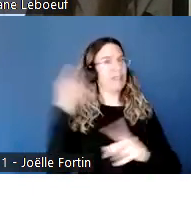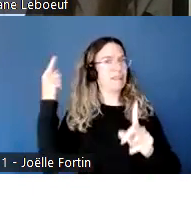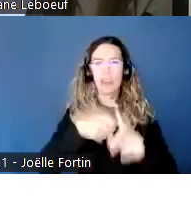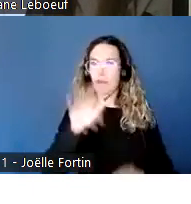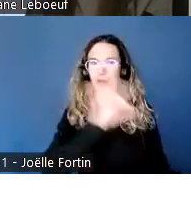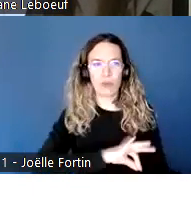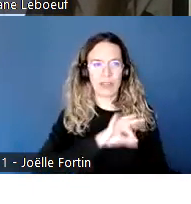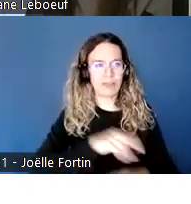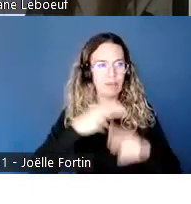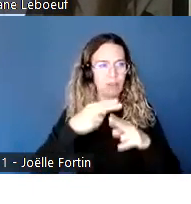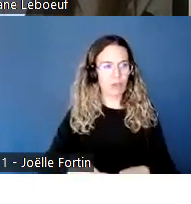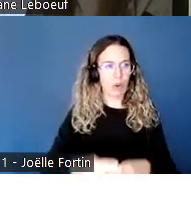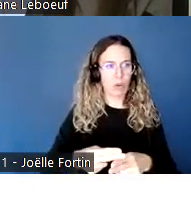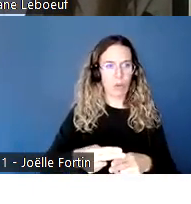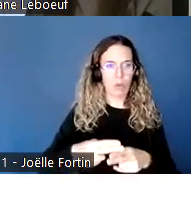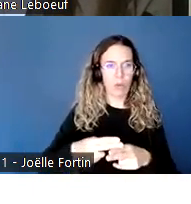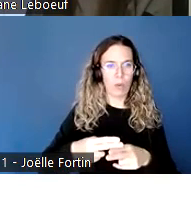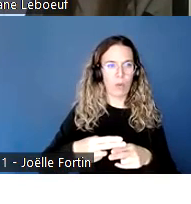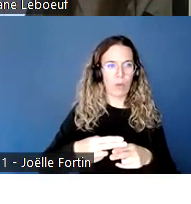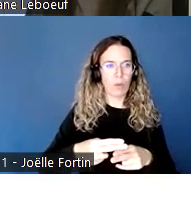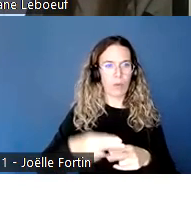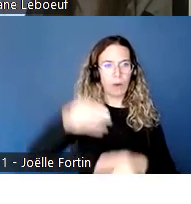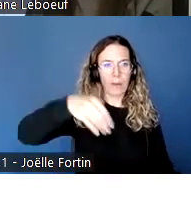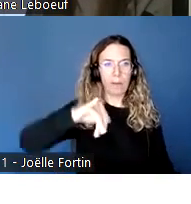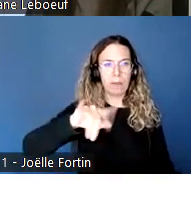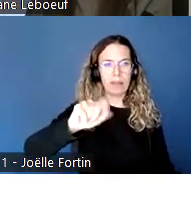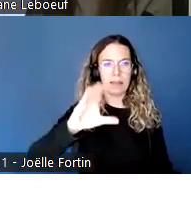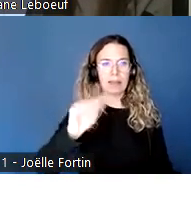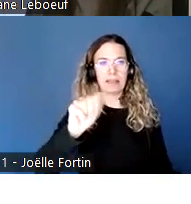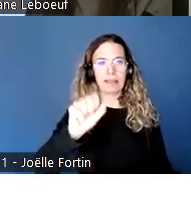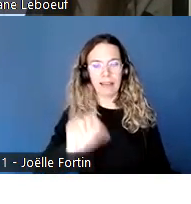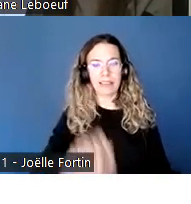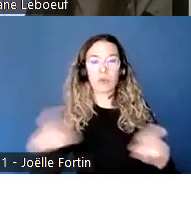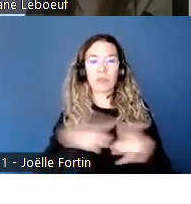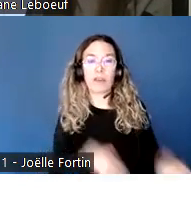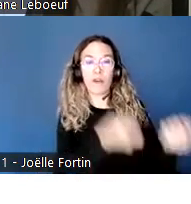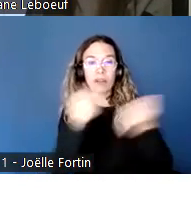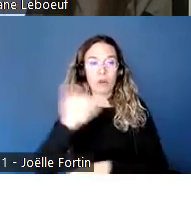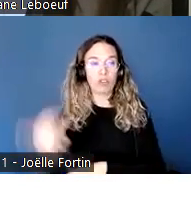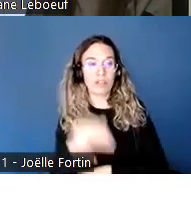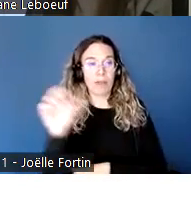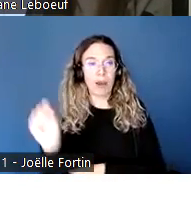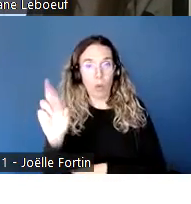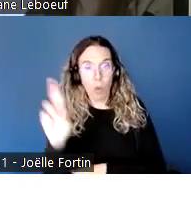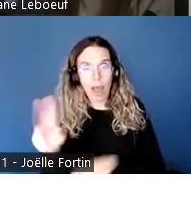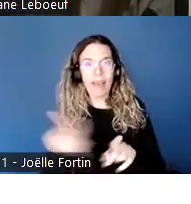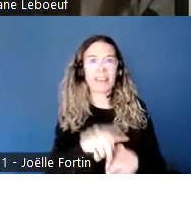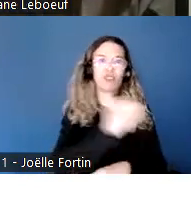qui s'appelle MITAX et aussi la Fondation Jasmin Roy et Sophie Desmarais. Prochaine